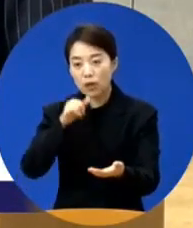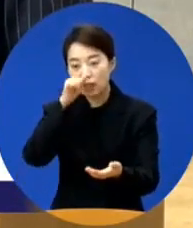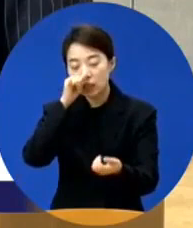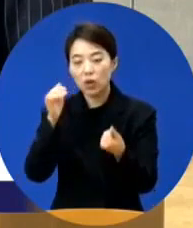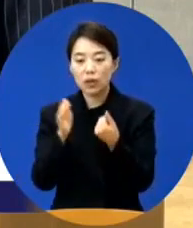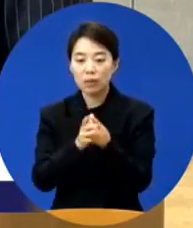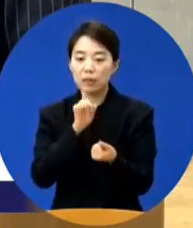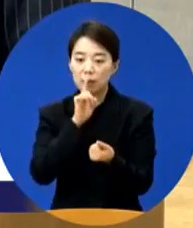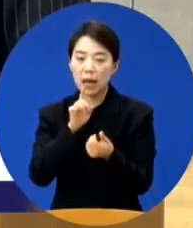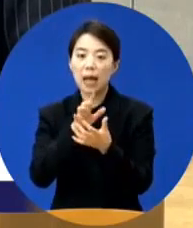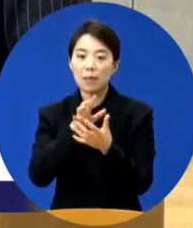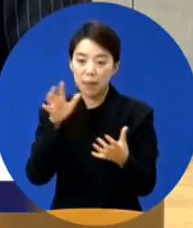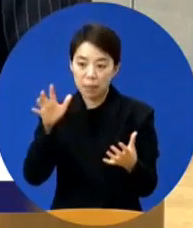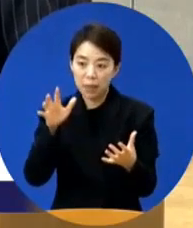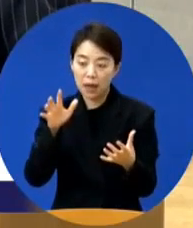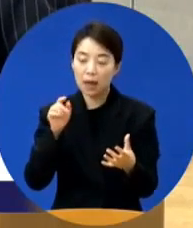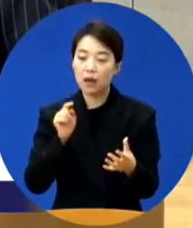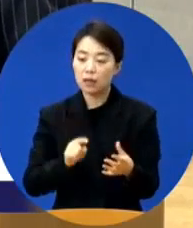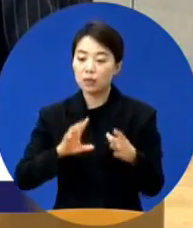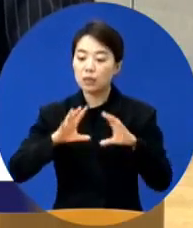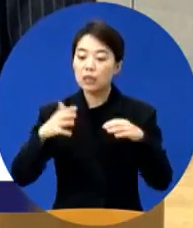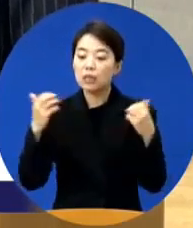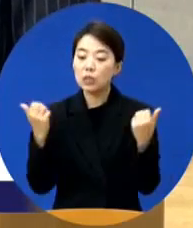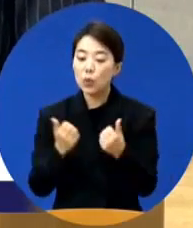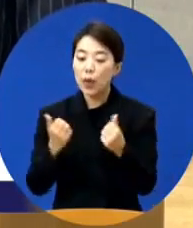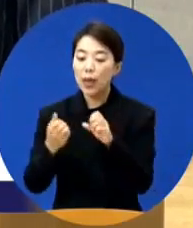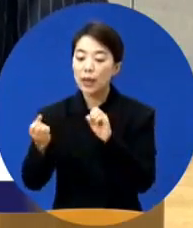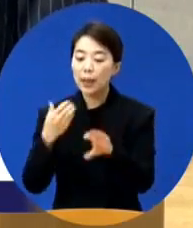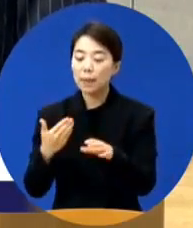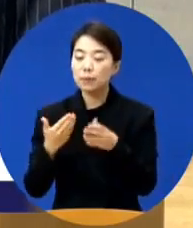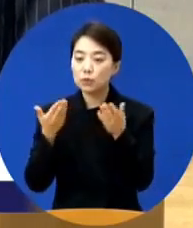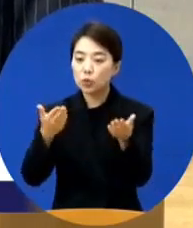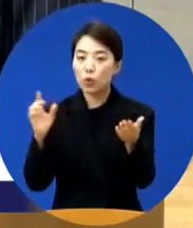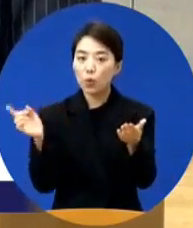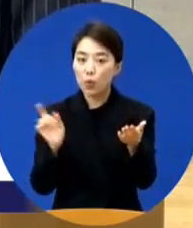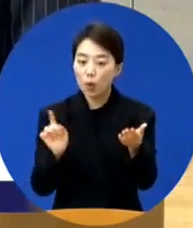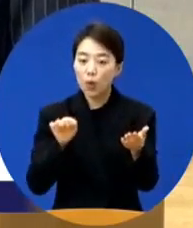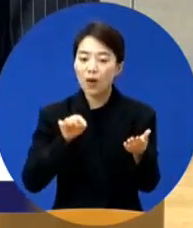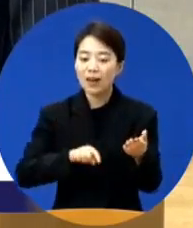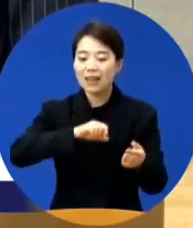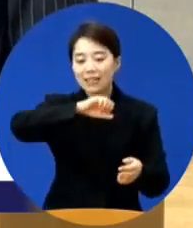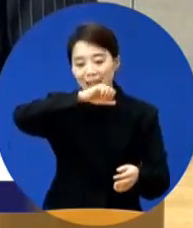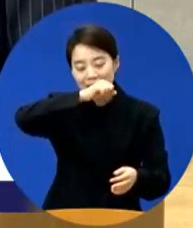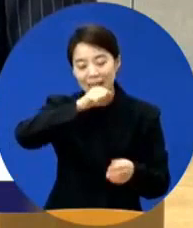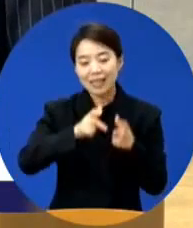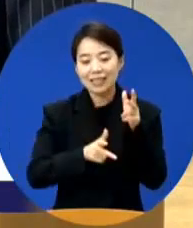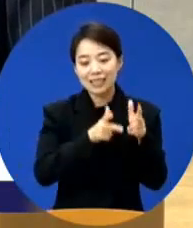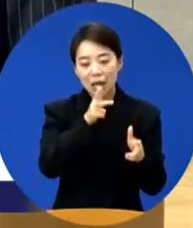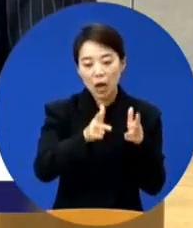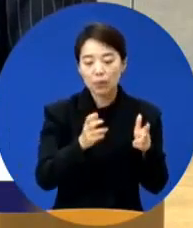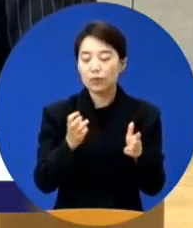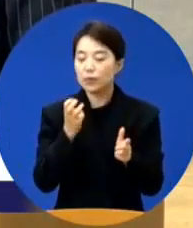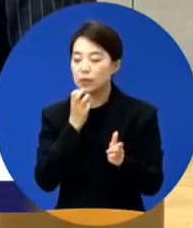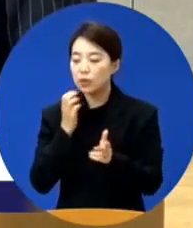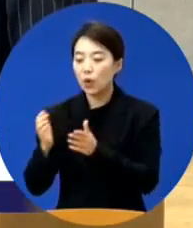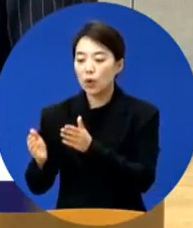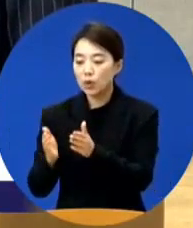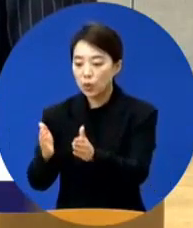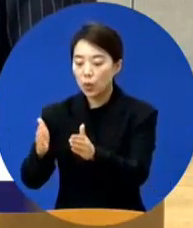있다. 그러면 의회는 또 이렇게 답변을 합니다. 본 예산의 해당 사업을 경기도 예산안 대로